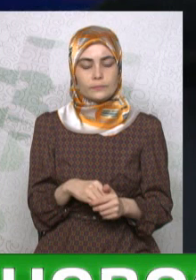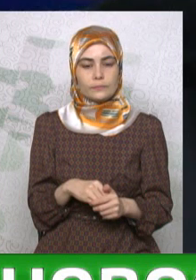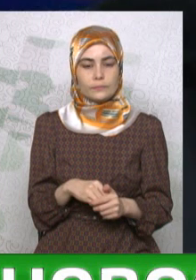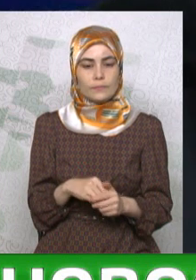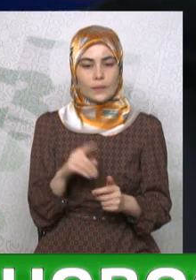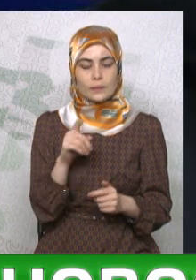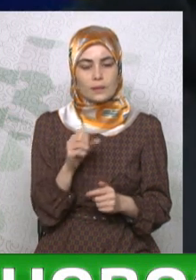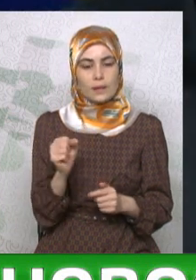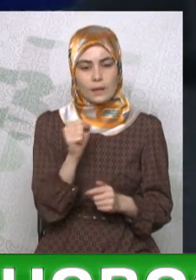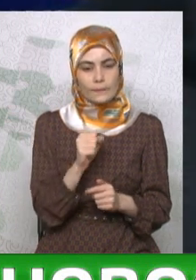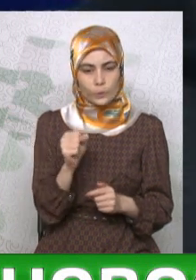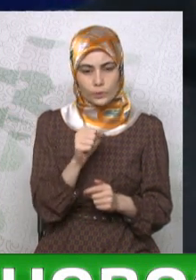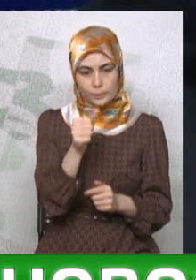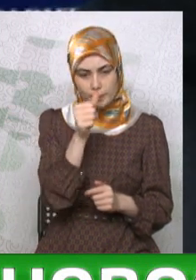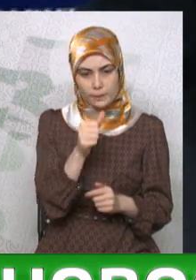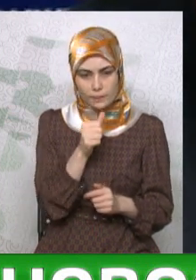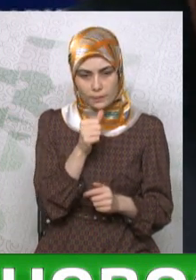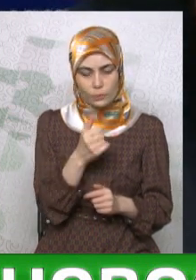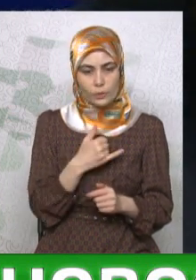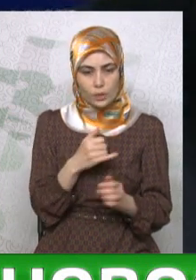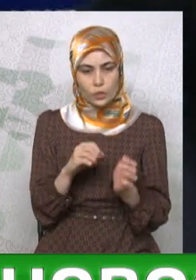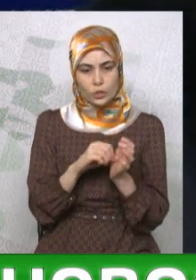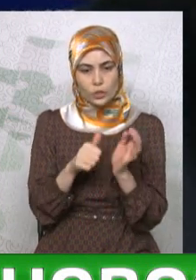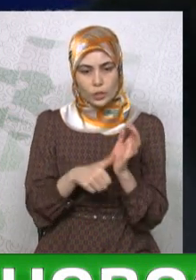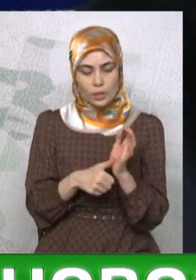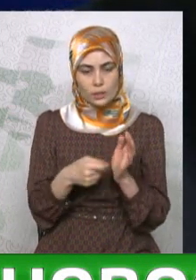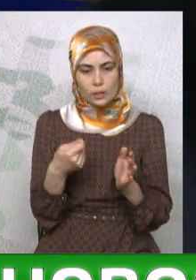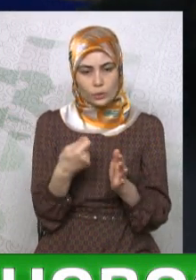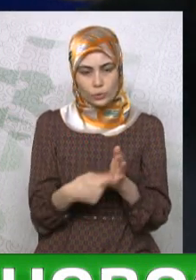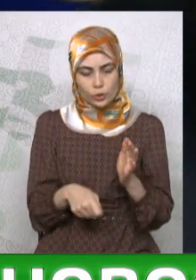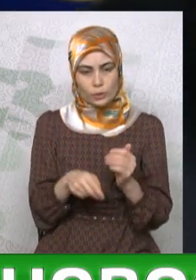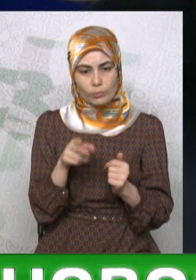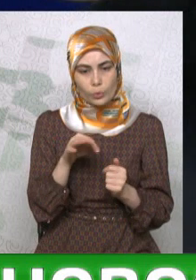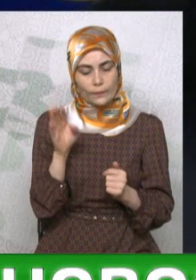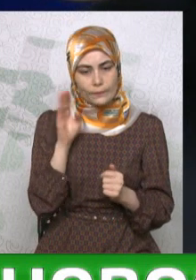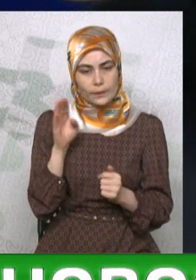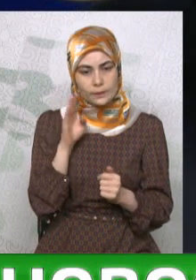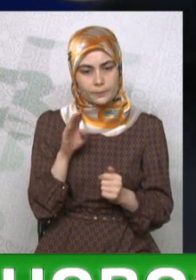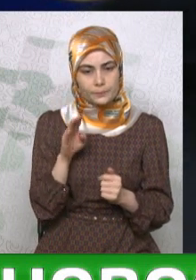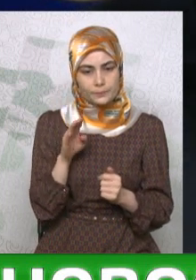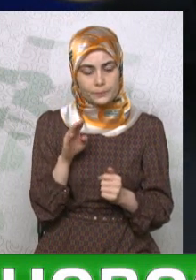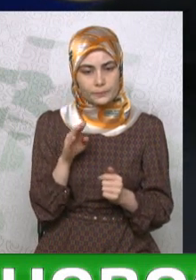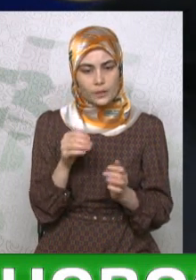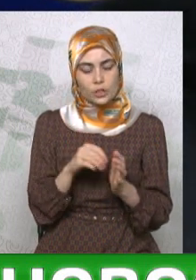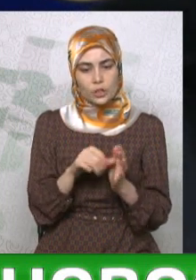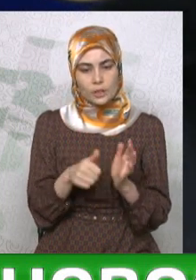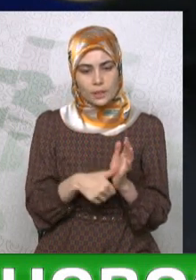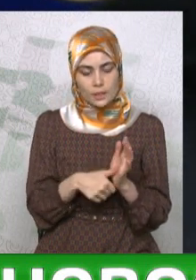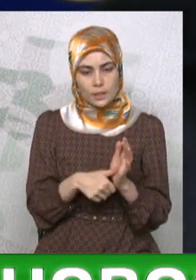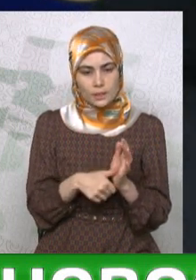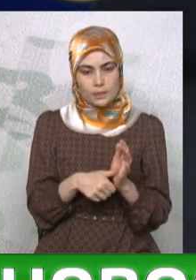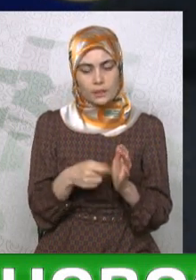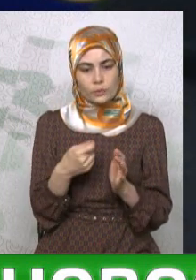За август месяц у нас 16 отключений по воде. 16 отключений